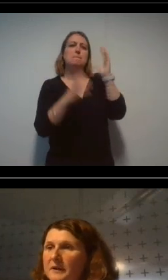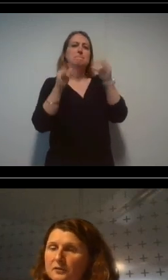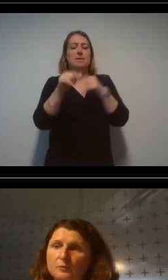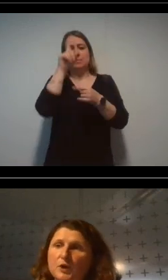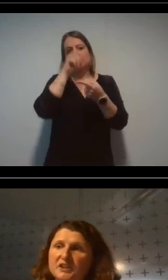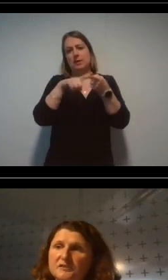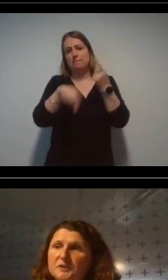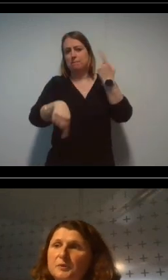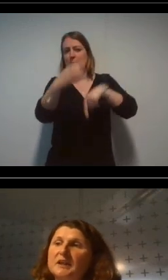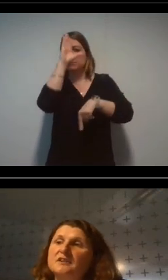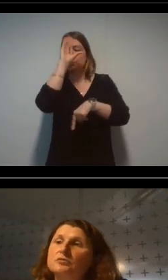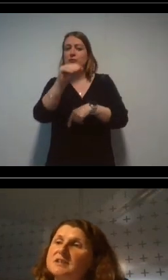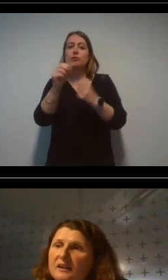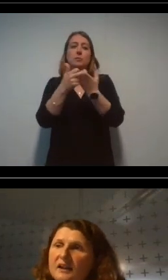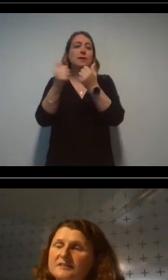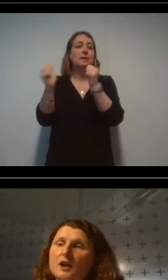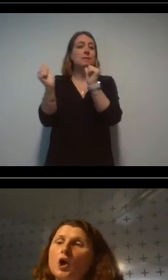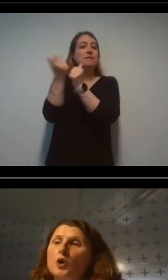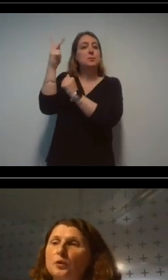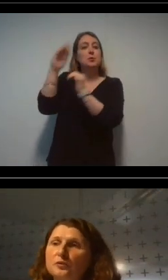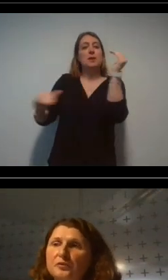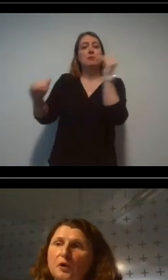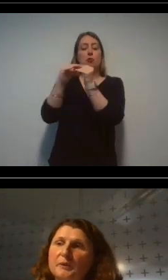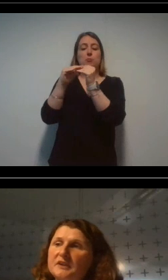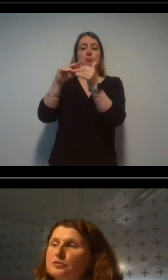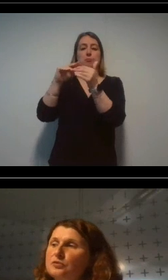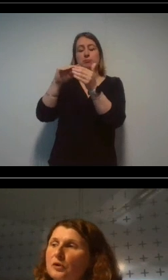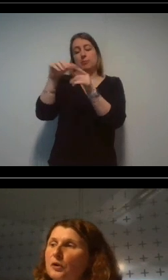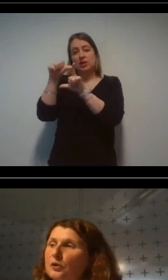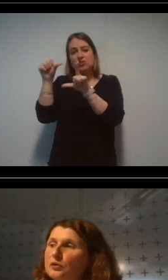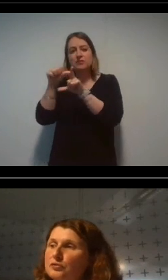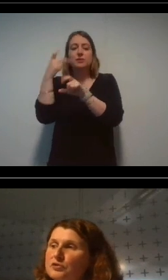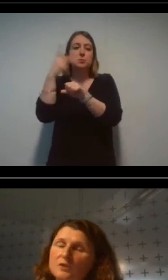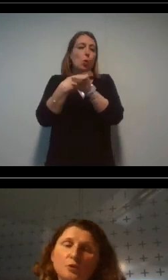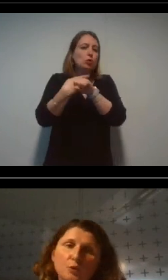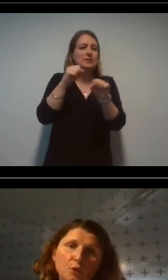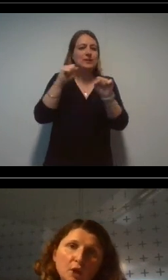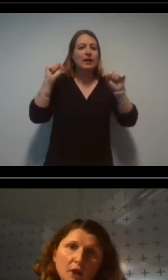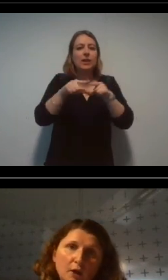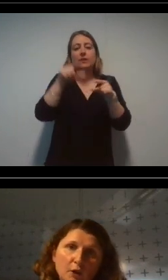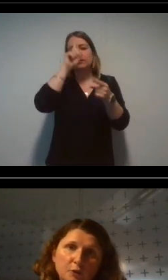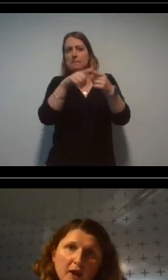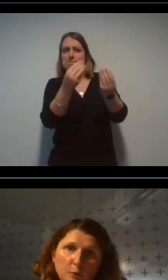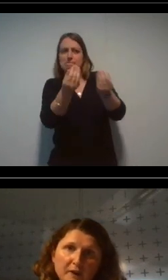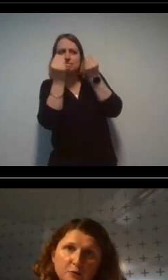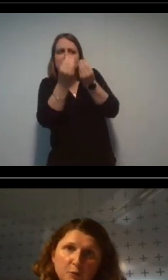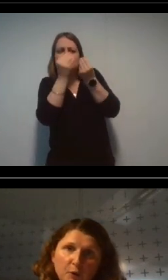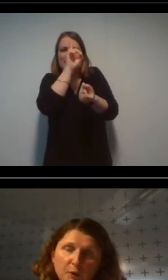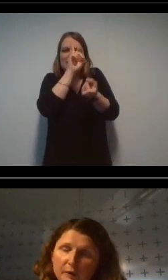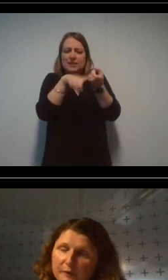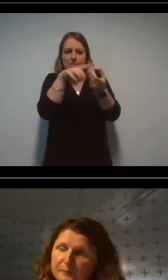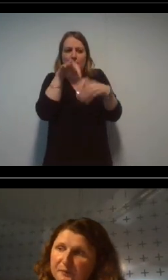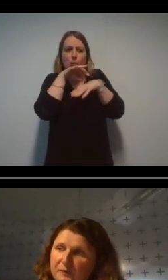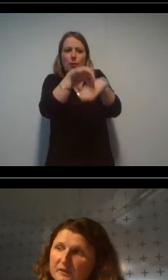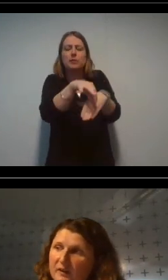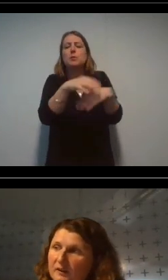avec la plateforme de la GFIP et les outils Atlas pour vous former sur le sujet de